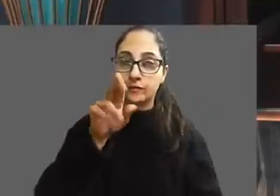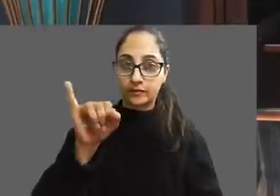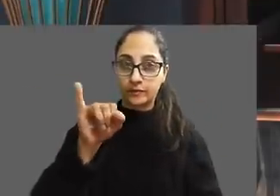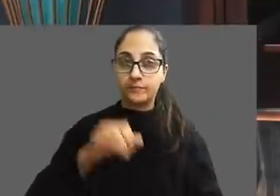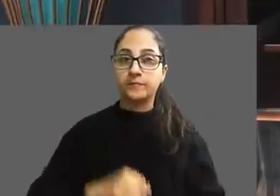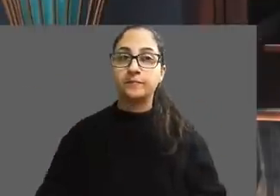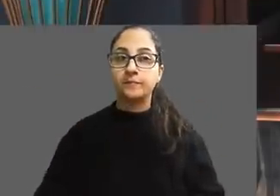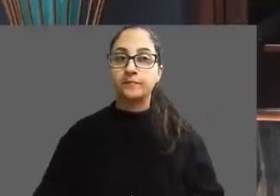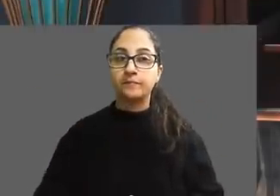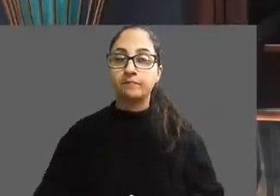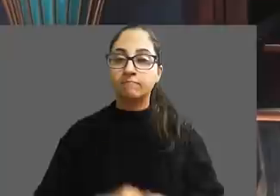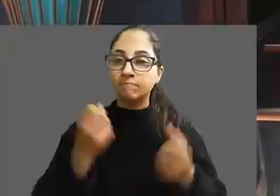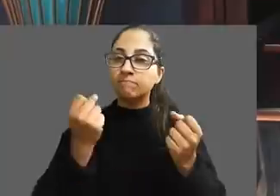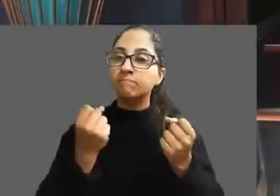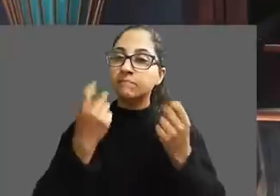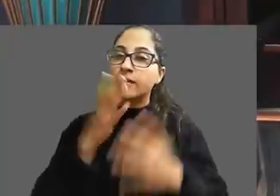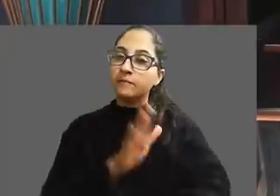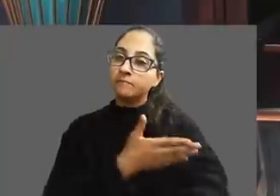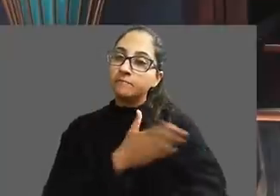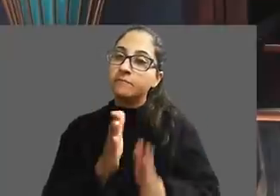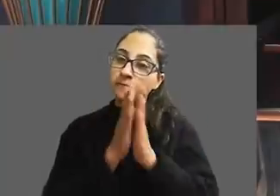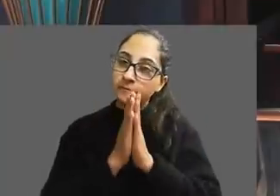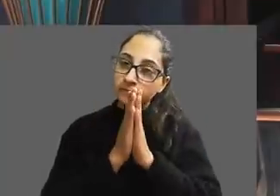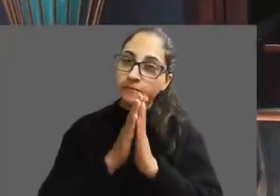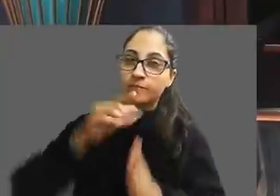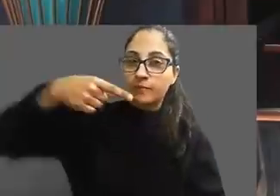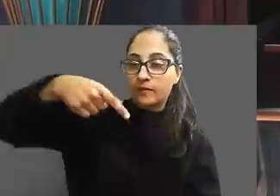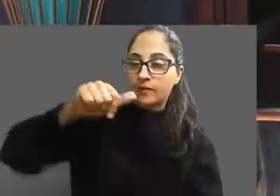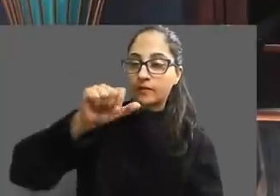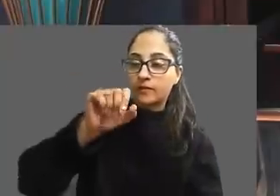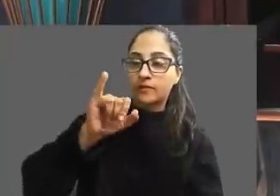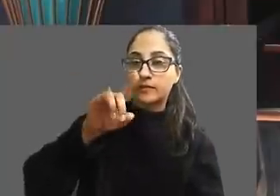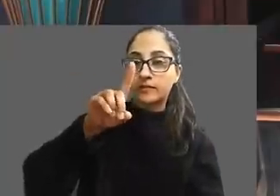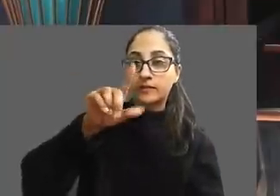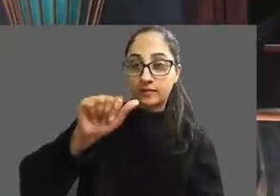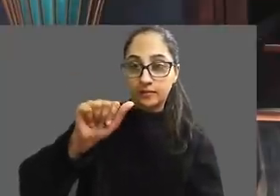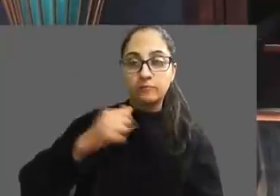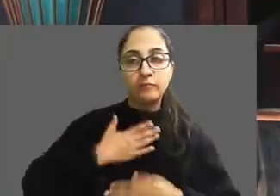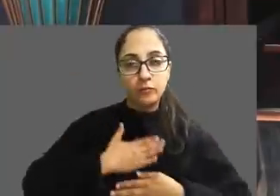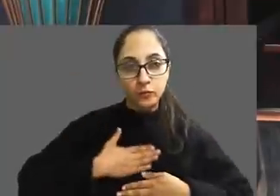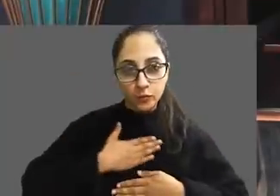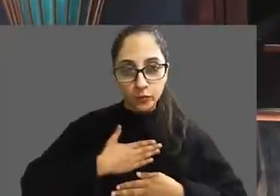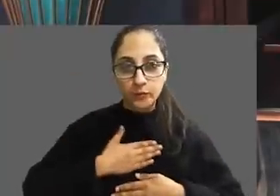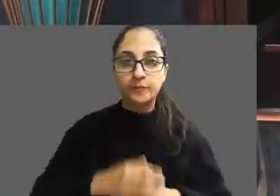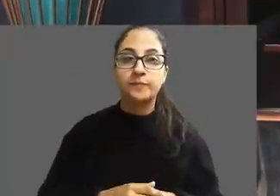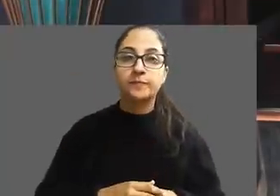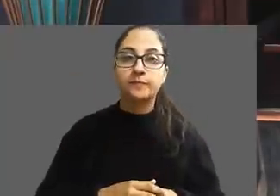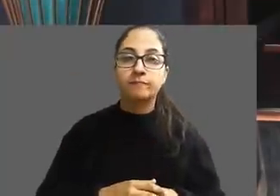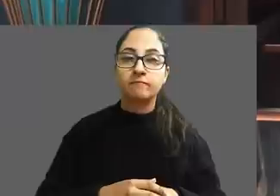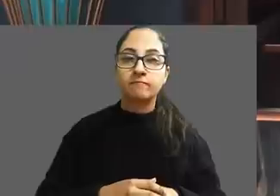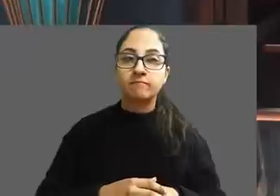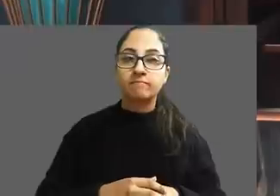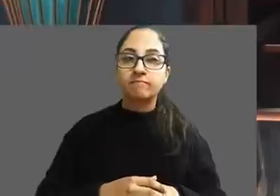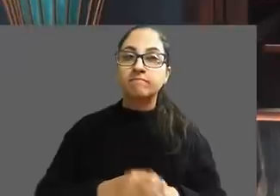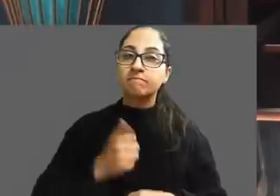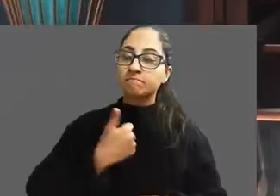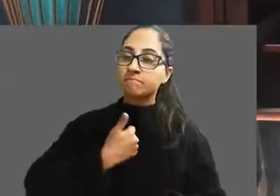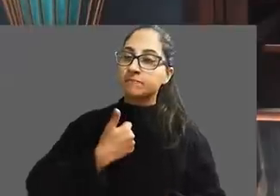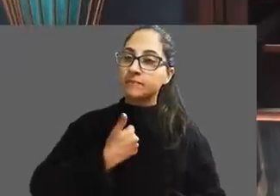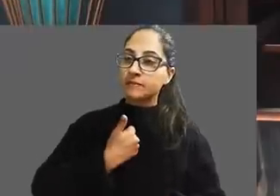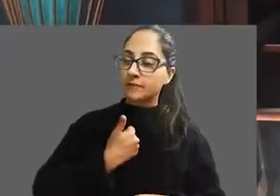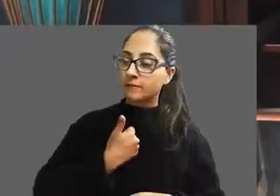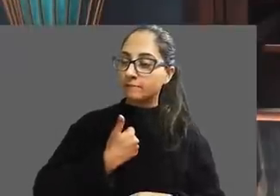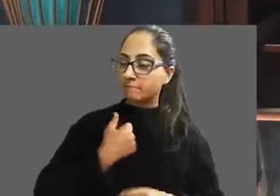زندگیم خوبی های را آموختم و می آموزم. من در زندگیم همیشه آرزو داشتم که در حضور مولانا حاضرمان